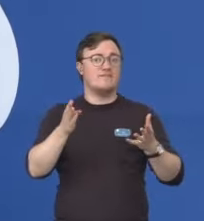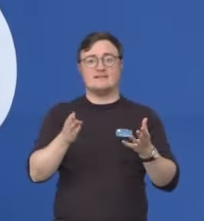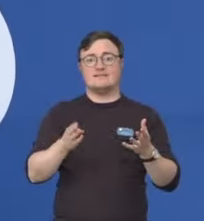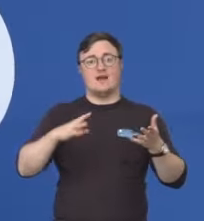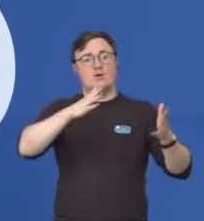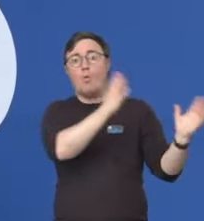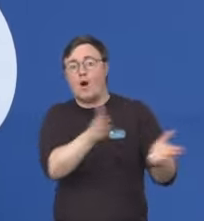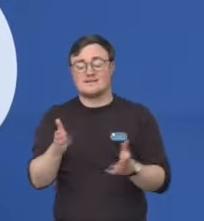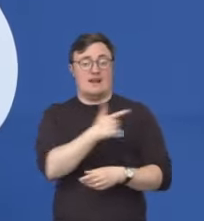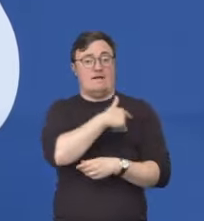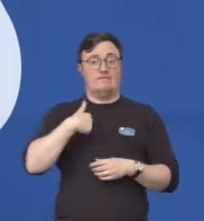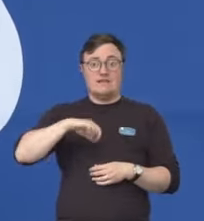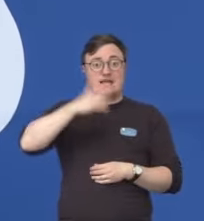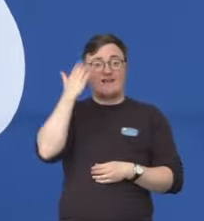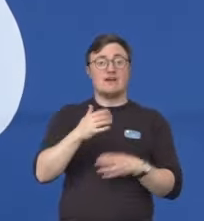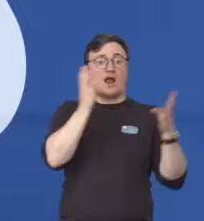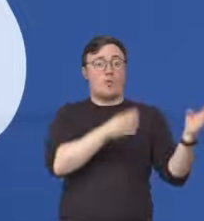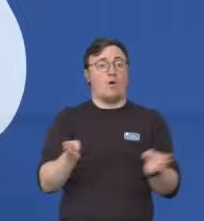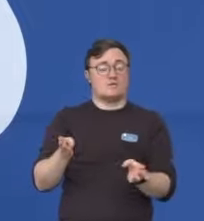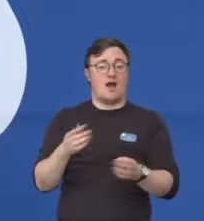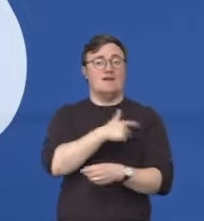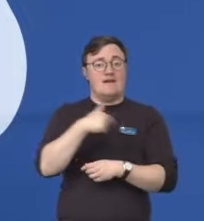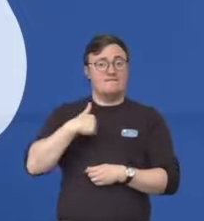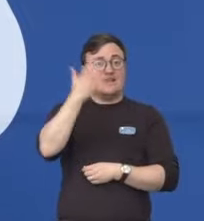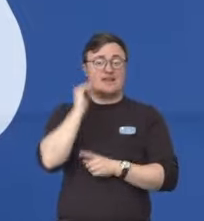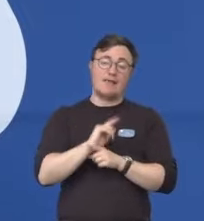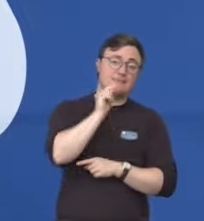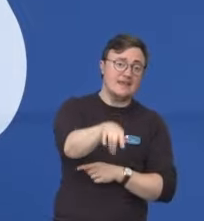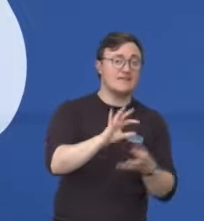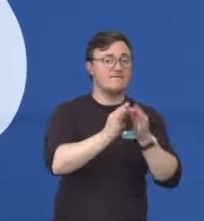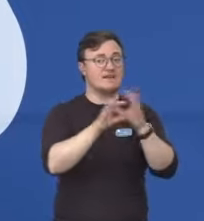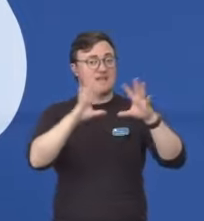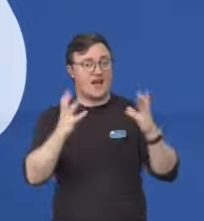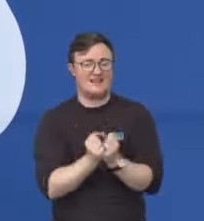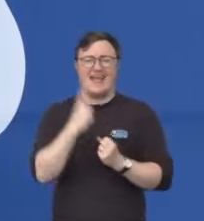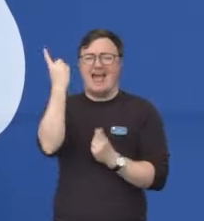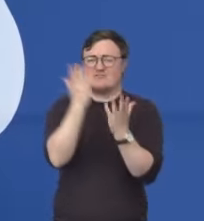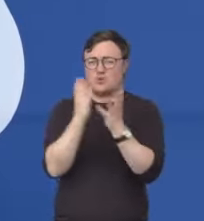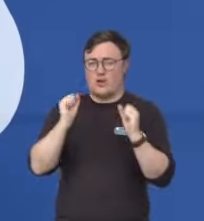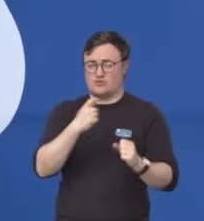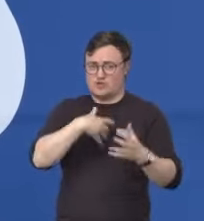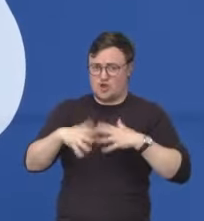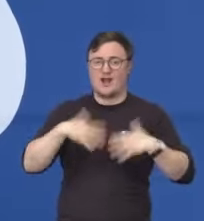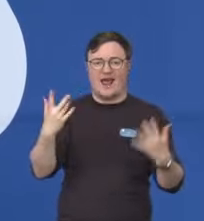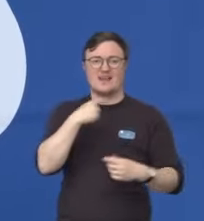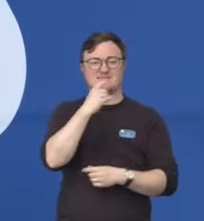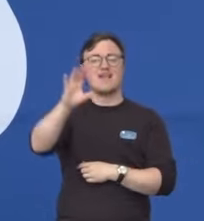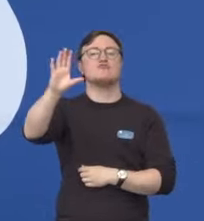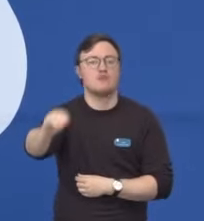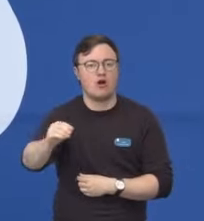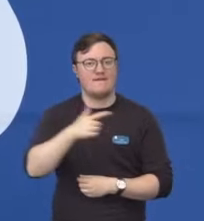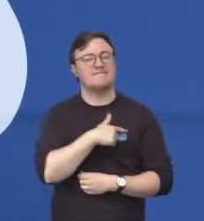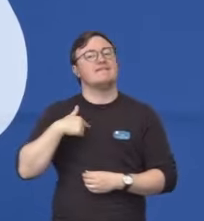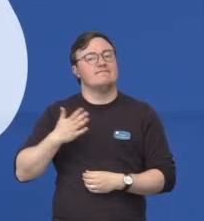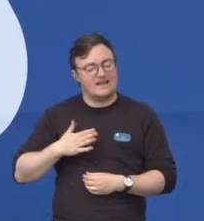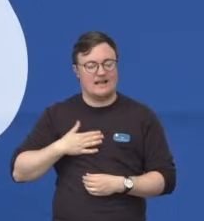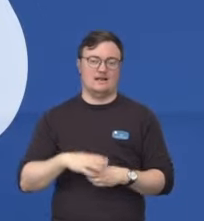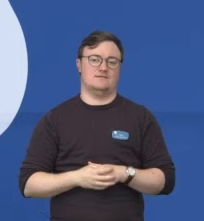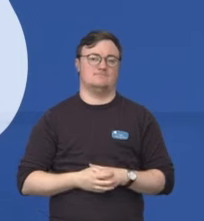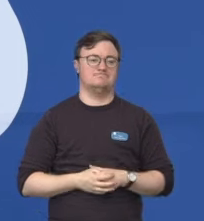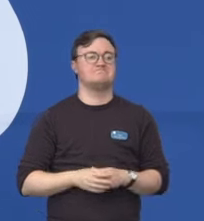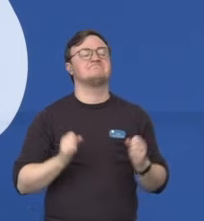Vi kan göra det. Vi kan arrangera. Vi kan komma dit och fixa alltihop. Det enda de behöver göra är att säga ja. Då vill jag att vi